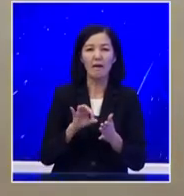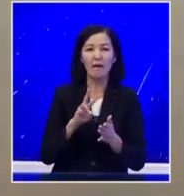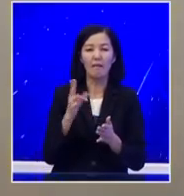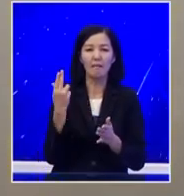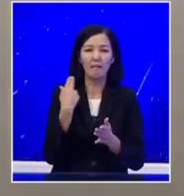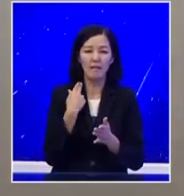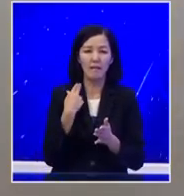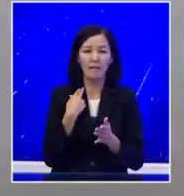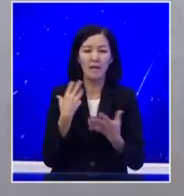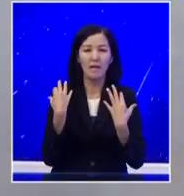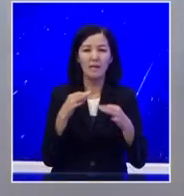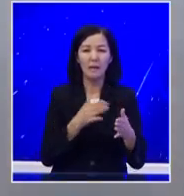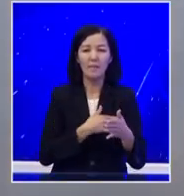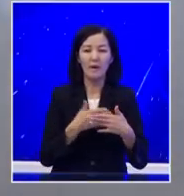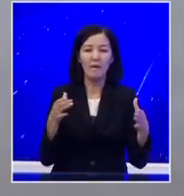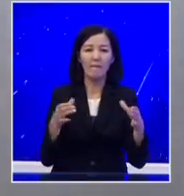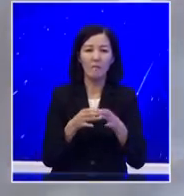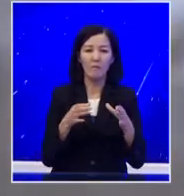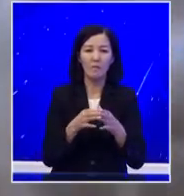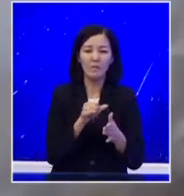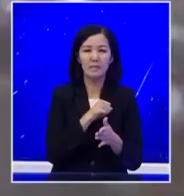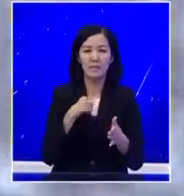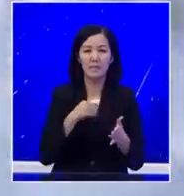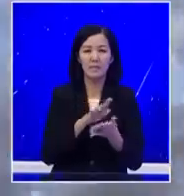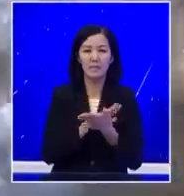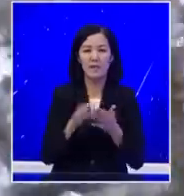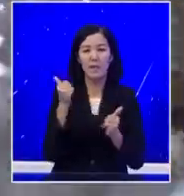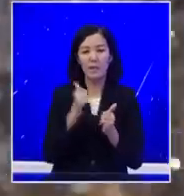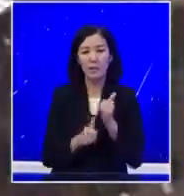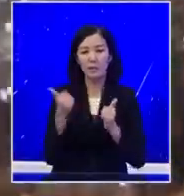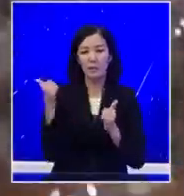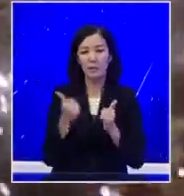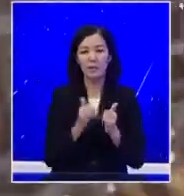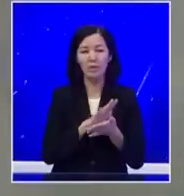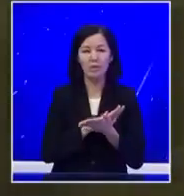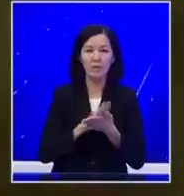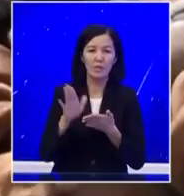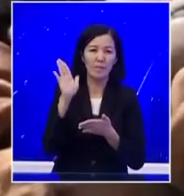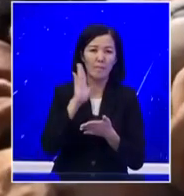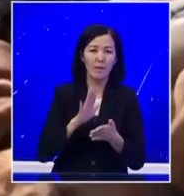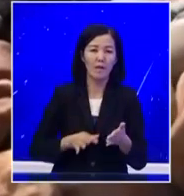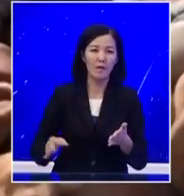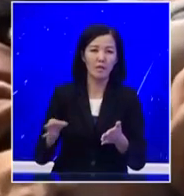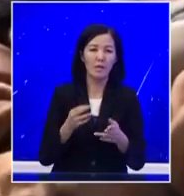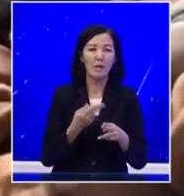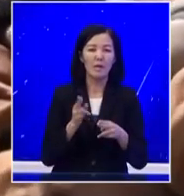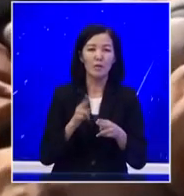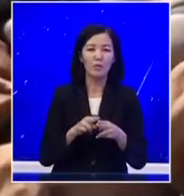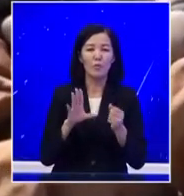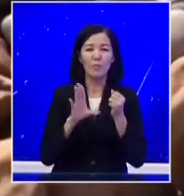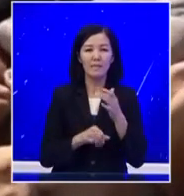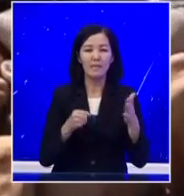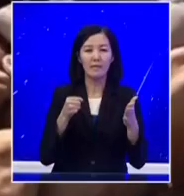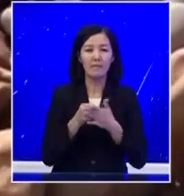пытаются предотвратить нежелательный сценарий каждую неделю они выходят на чистку пляжей брайтона которые до последнего времени